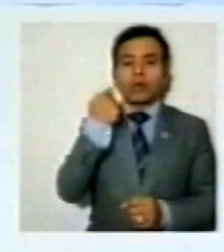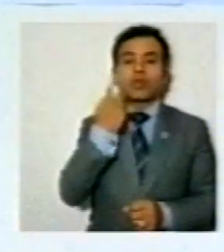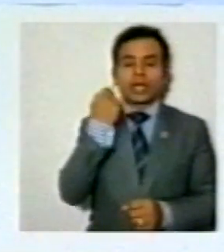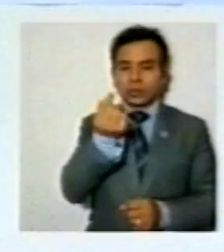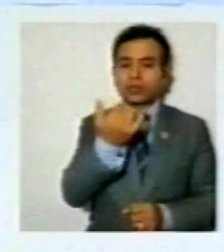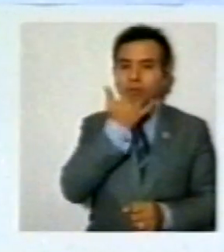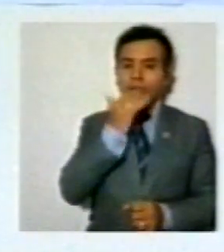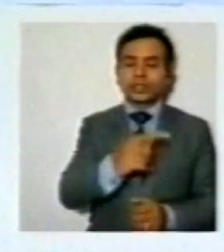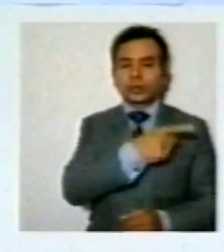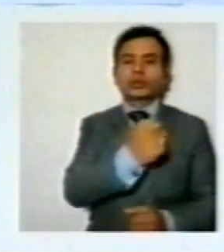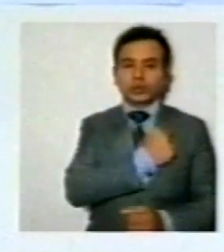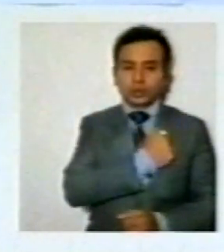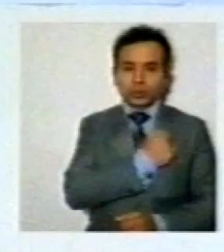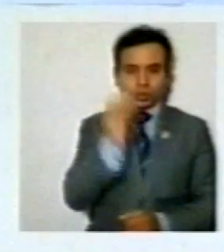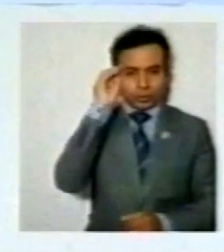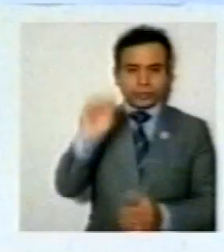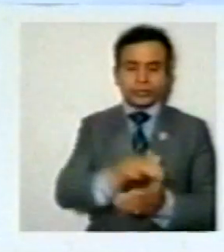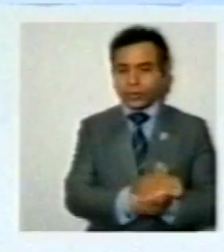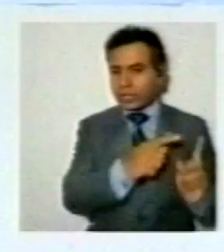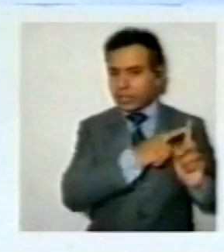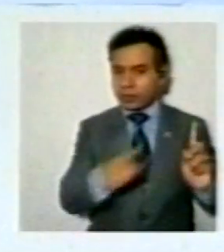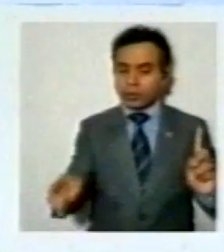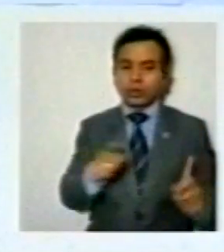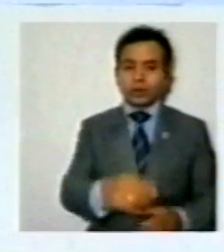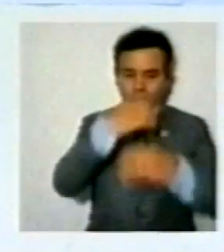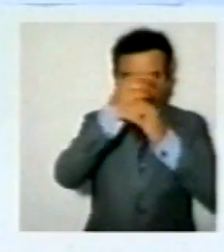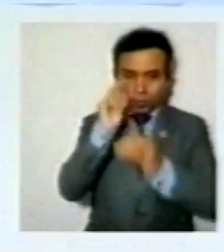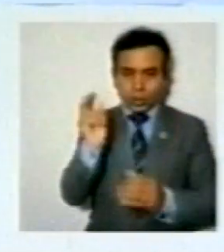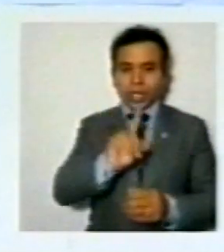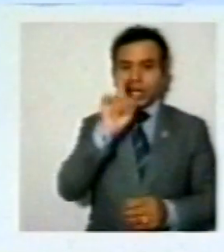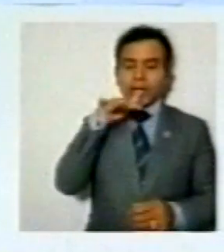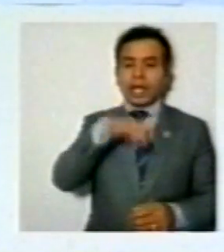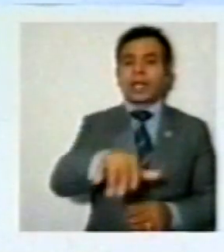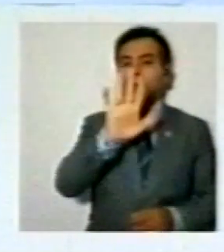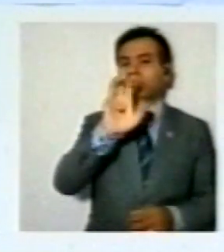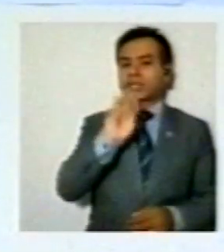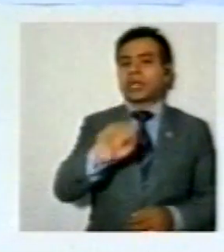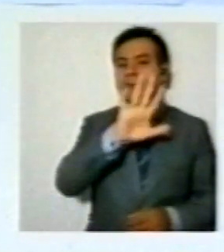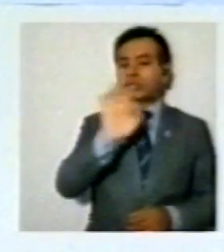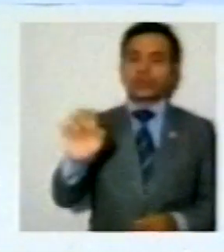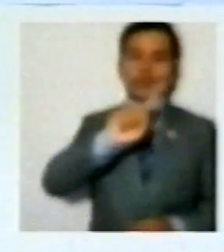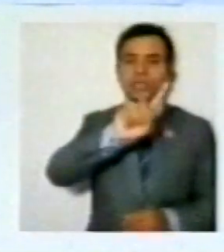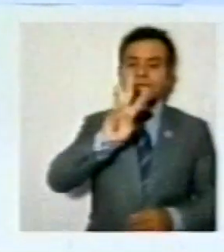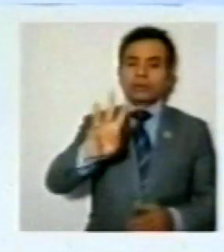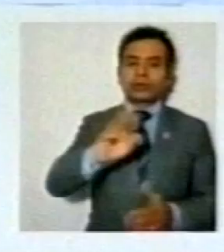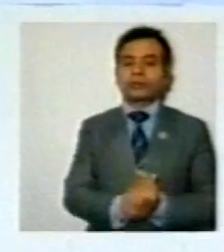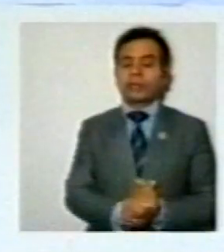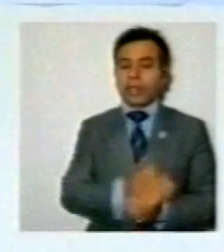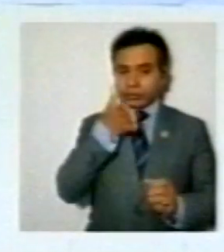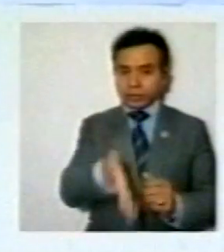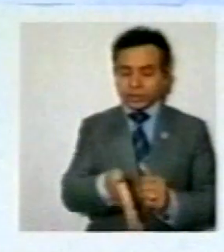বিষয়ে শনাক্ত ক্ষেত্রে বলেছিলাম, এই জন্য আন্তরিকভাবে দুঃখ প্রকাশ করছি। আমাদের এ পর্যন্ত পরীক্ষা